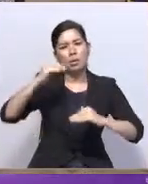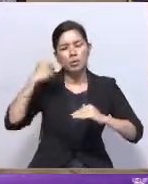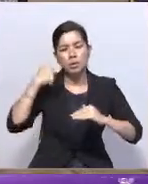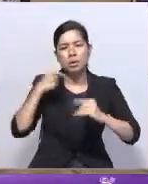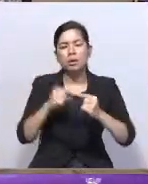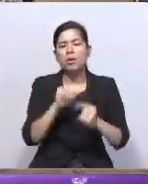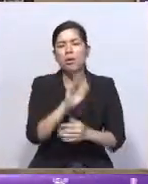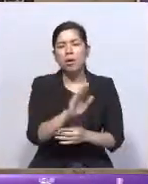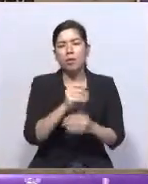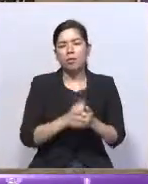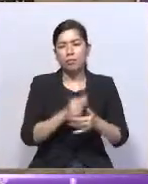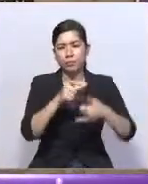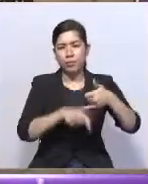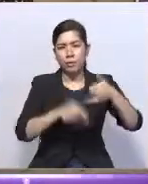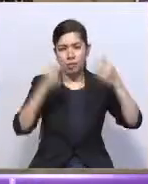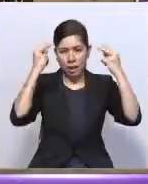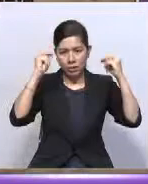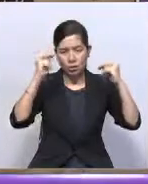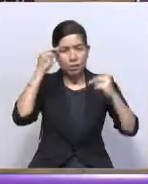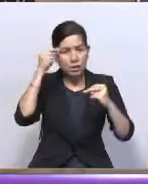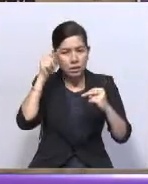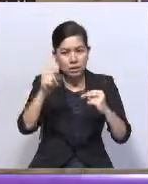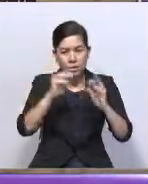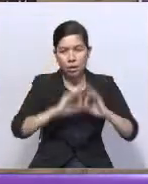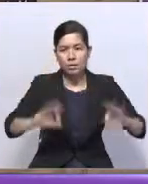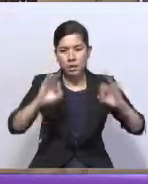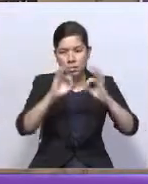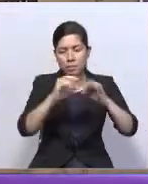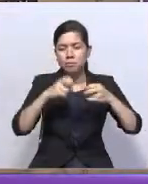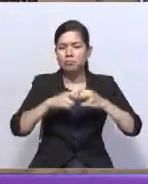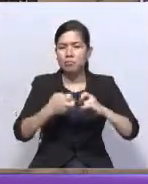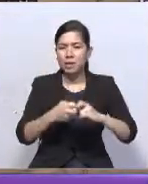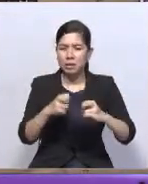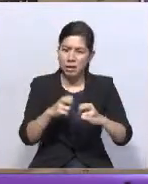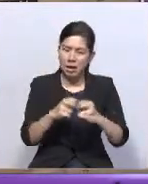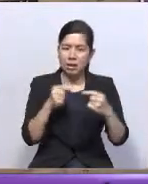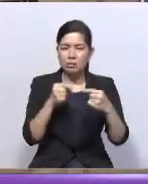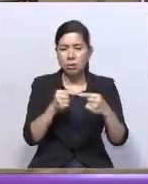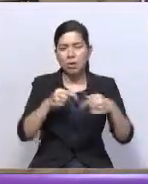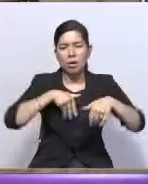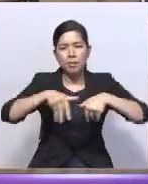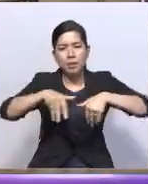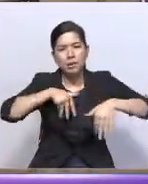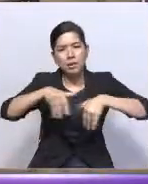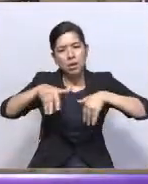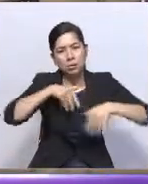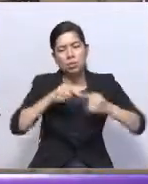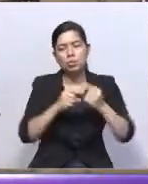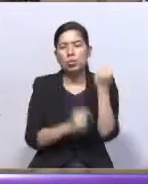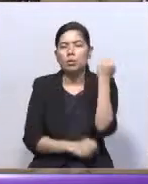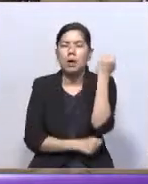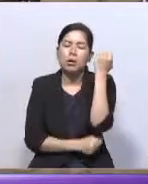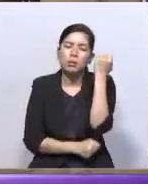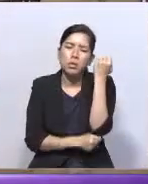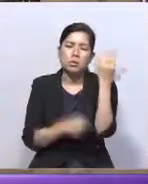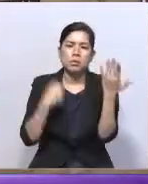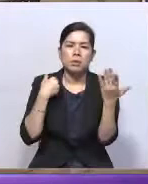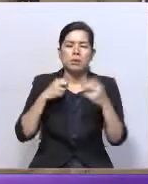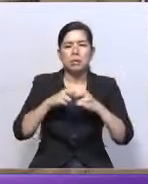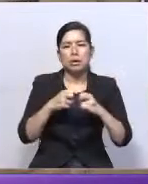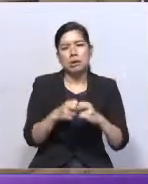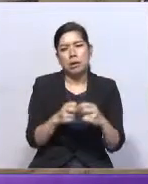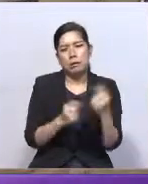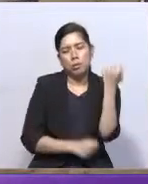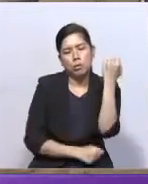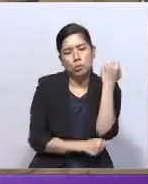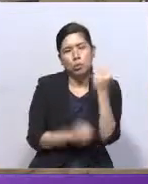ที่ท่านนายกให้ความสำคัญนะครับเพราะเป็นผลกระทบถึงพี่น้องประชาชนที่เป็นผู้ที่มีรายได้น้อยนะครับเรื่องความเหลื่อมล้ำนี่ก็ให้ท่